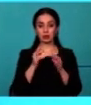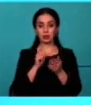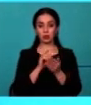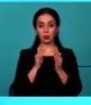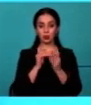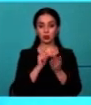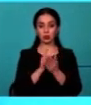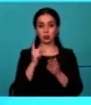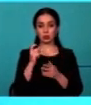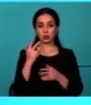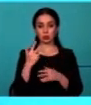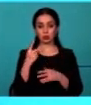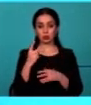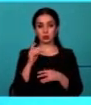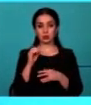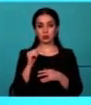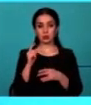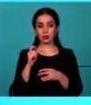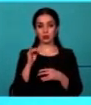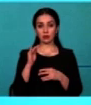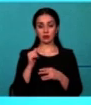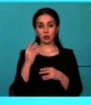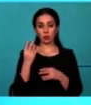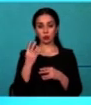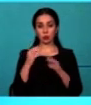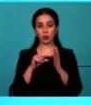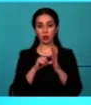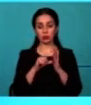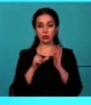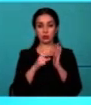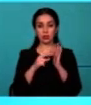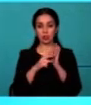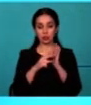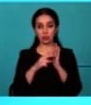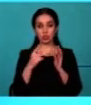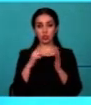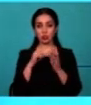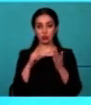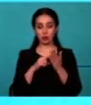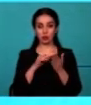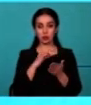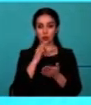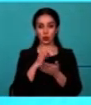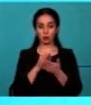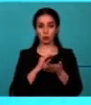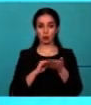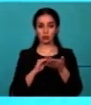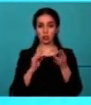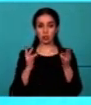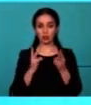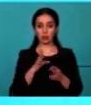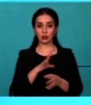sifatida 131-sahifadagi 4-chi, 6-chi, 7-chi savollarga javob yozishingiz kerak